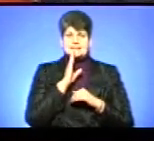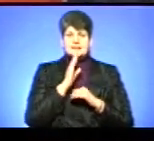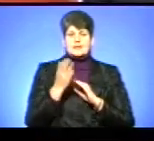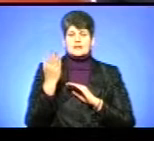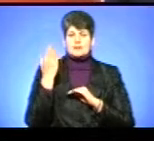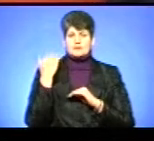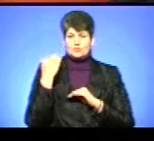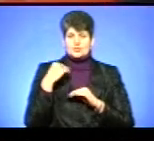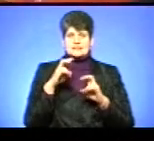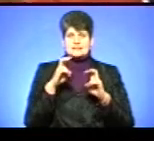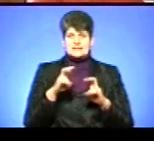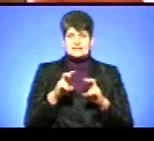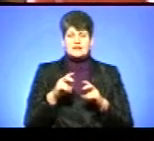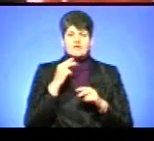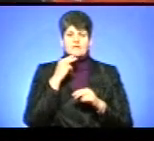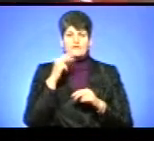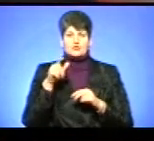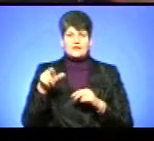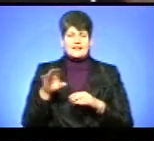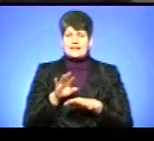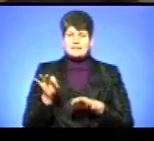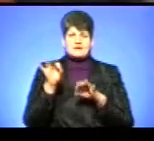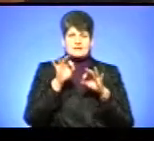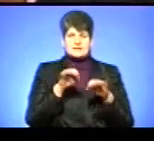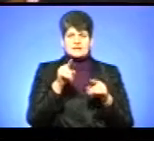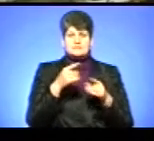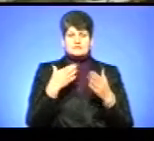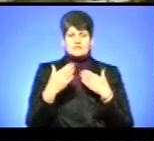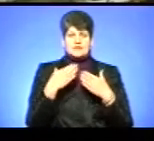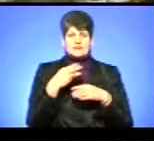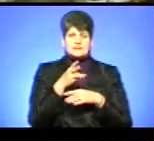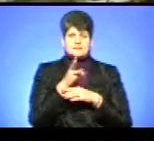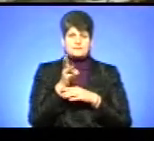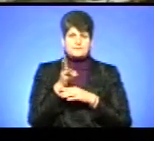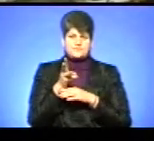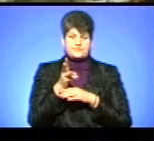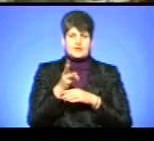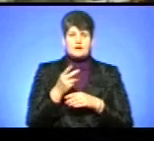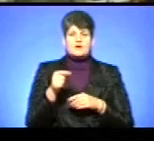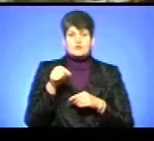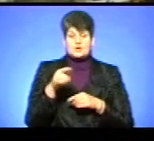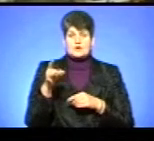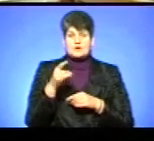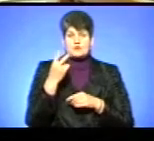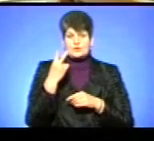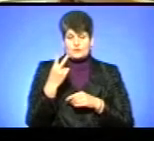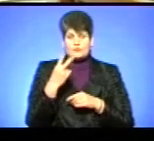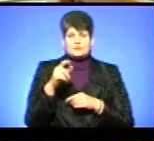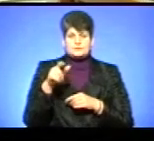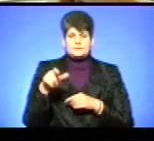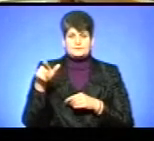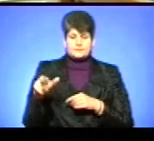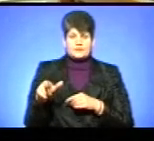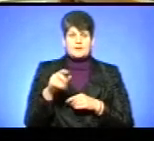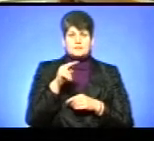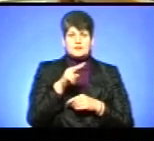засідання обвинувачених не привезли. З ними спілкувалися в режимі онлайн. Цього разу обох підозрюваних у вбивстві таксистки Петра